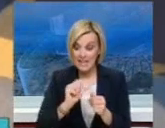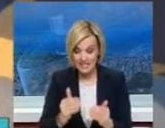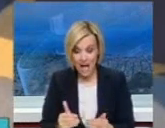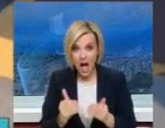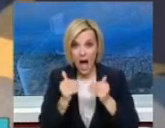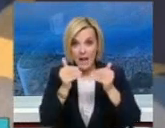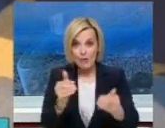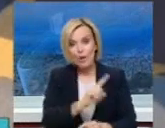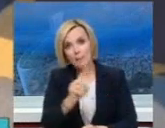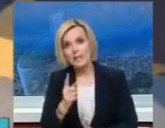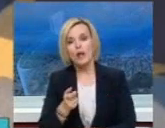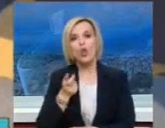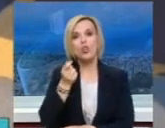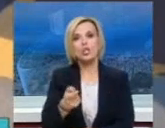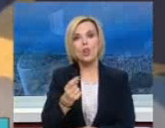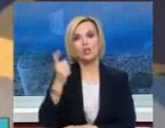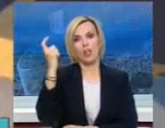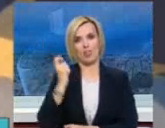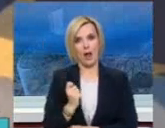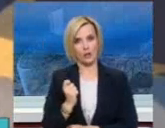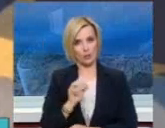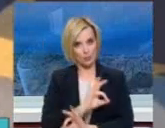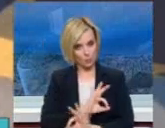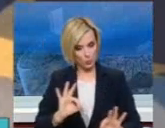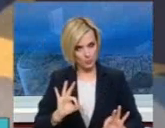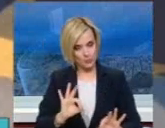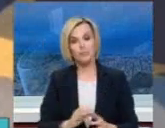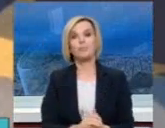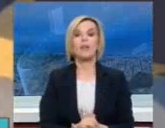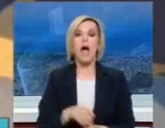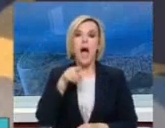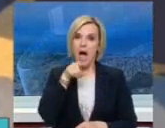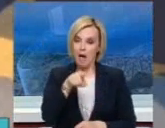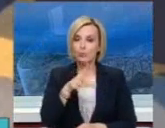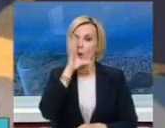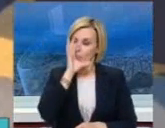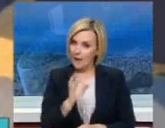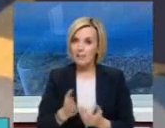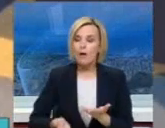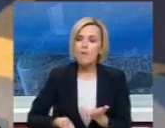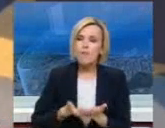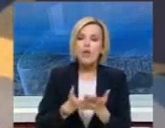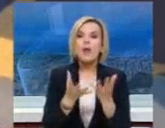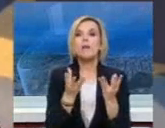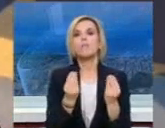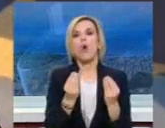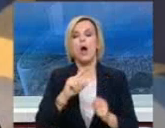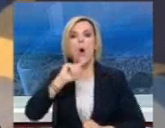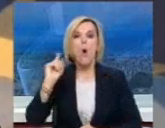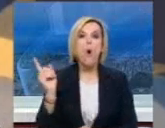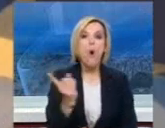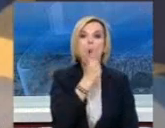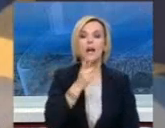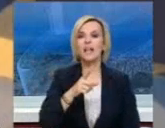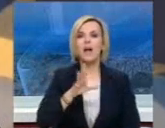Με αυτόν τον τρόπο, μαζί με την προηγούμενη δέσμη μέτρων, καλύπτουμε πλέον με αναστολές όλο το ιδιωτικό